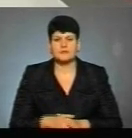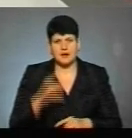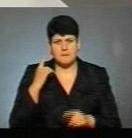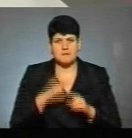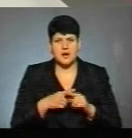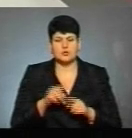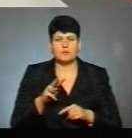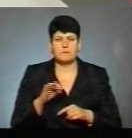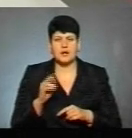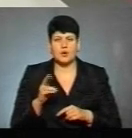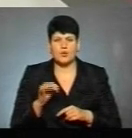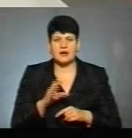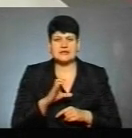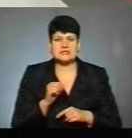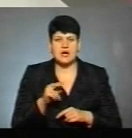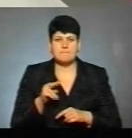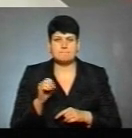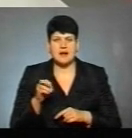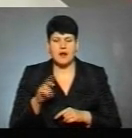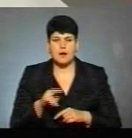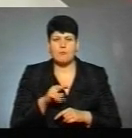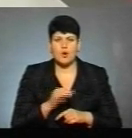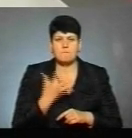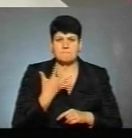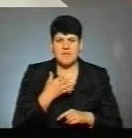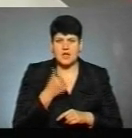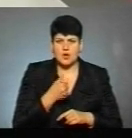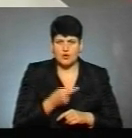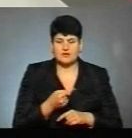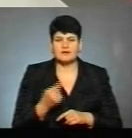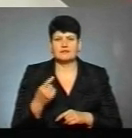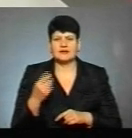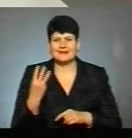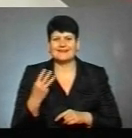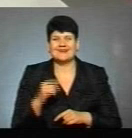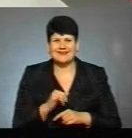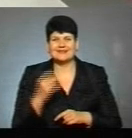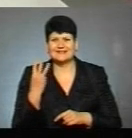Брату Миколі і Сапеляку по 5 років і 3 заслання.